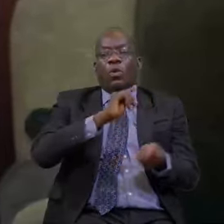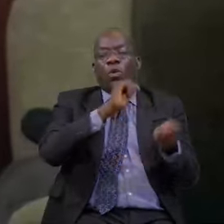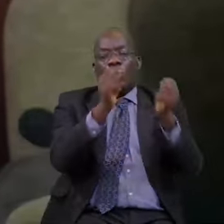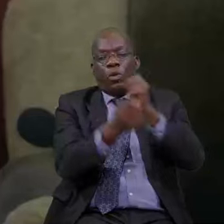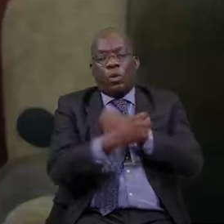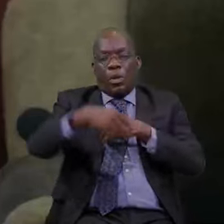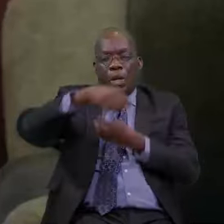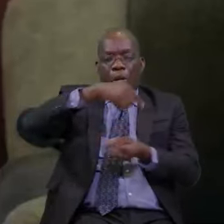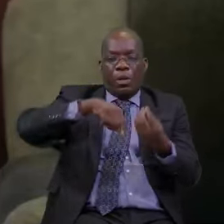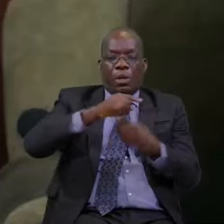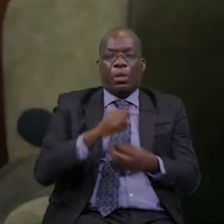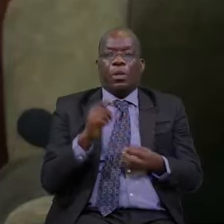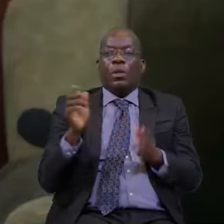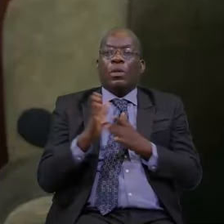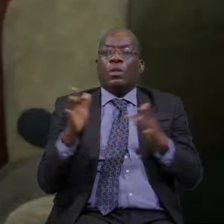Jésus dit